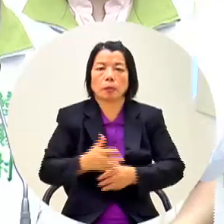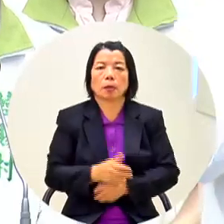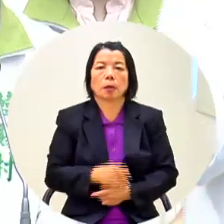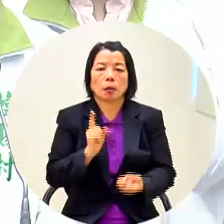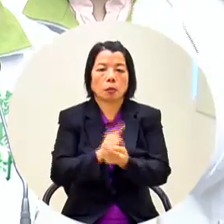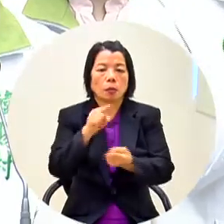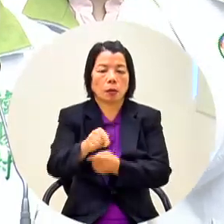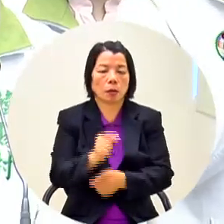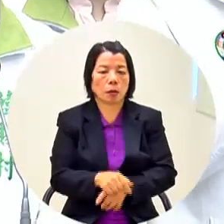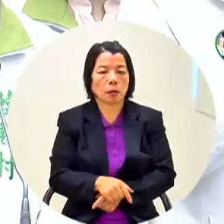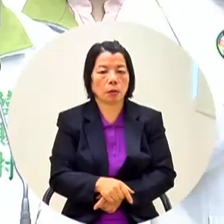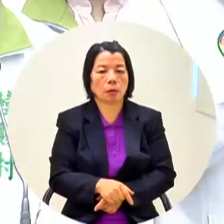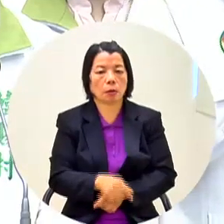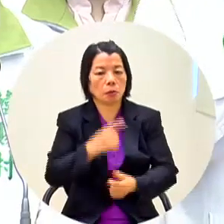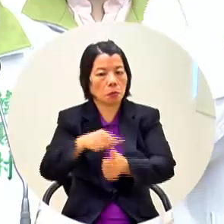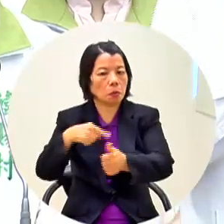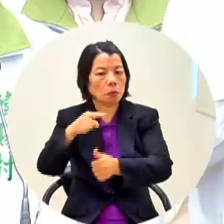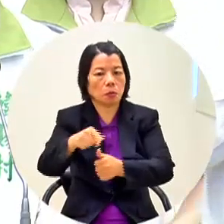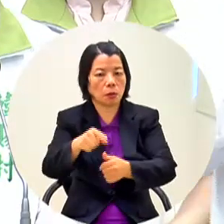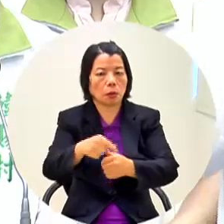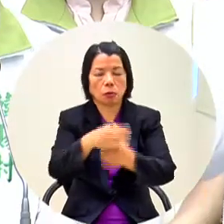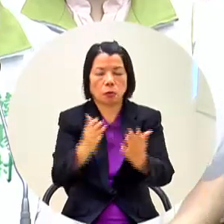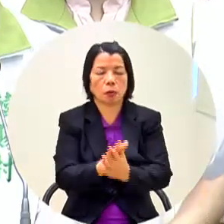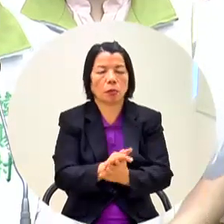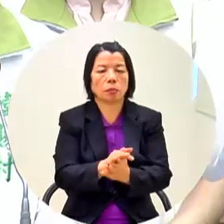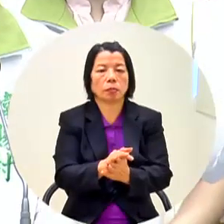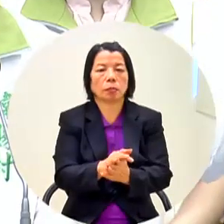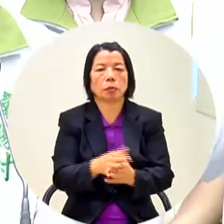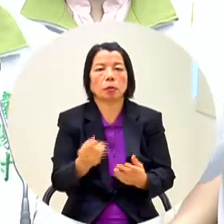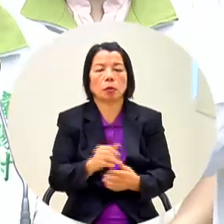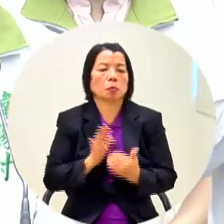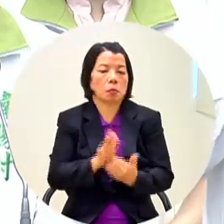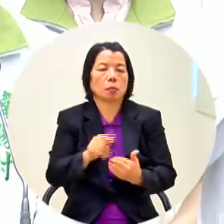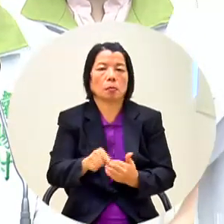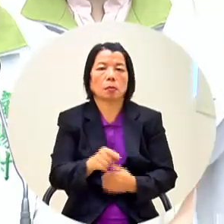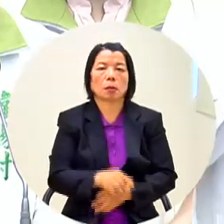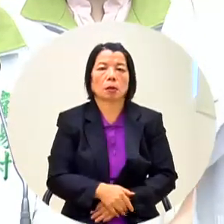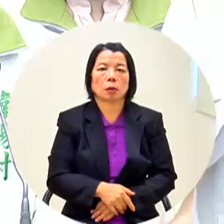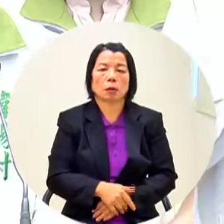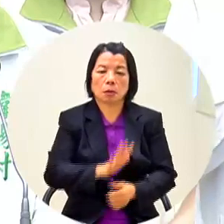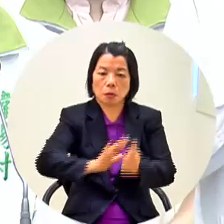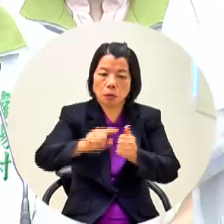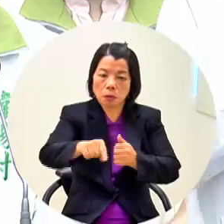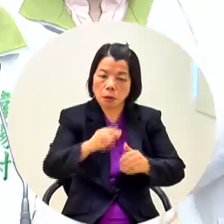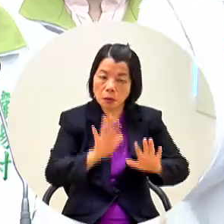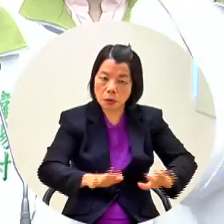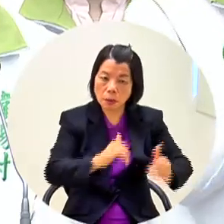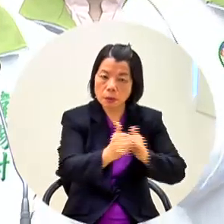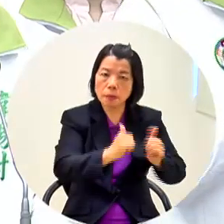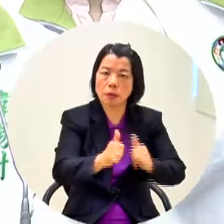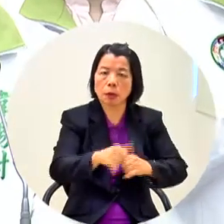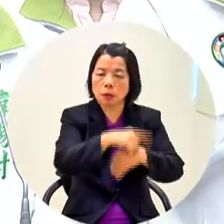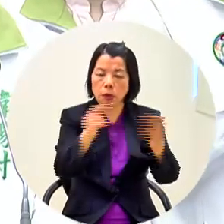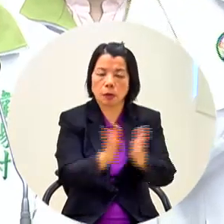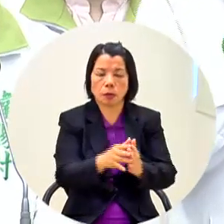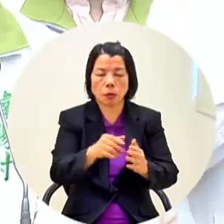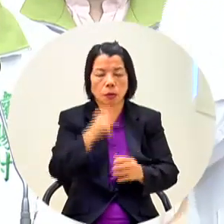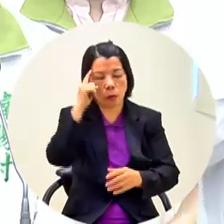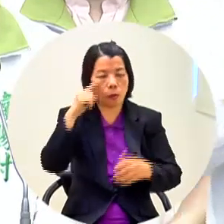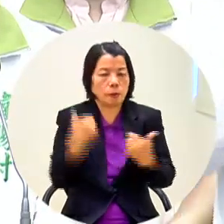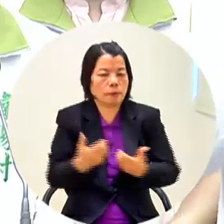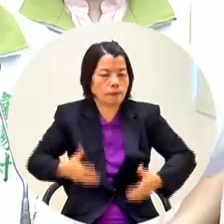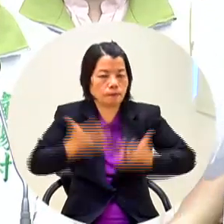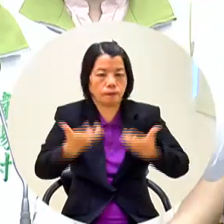各项的指教，就这种态度，造成现在市民大规模的反扑。市